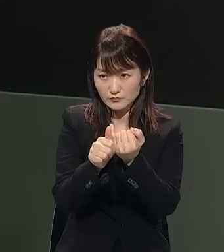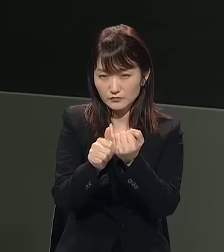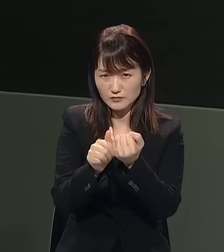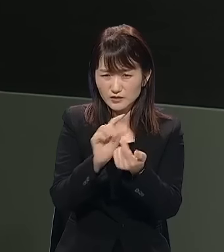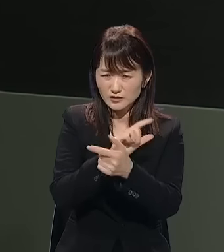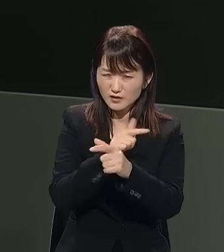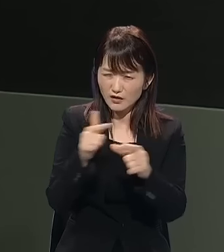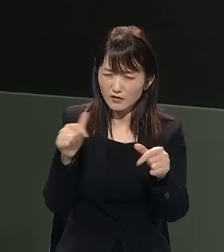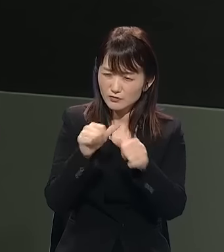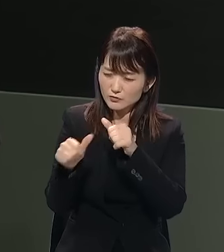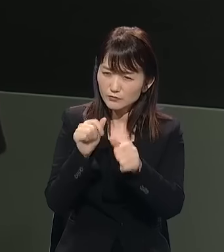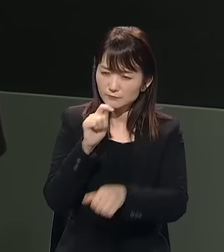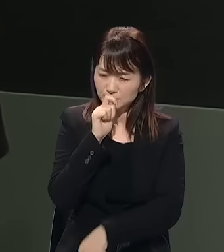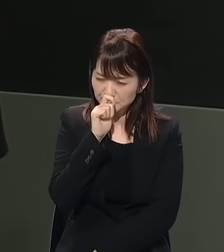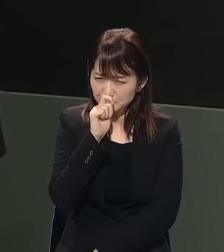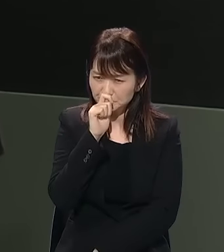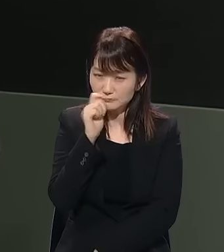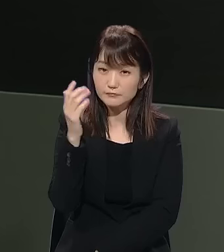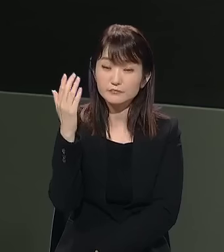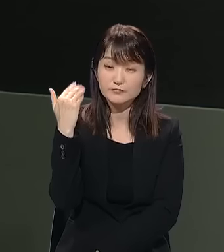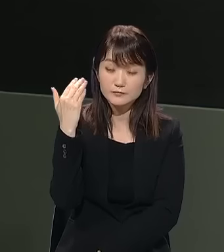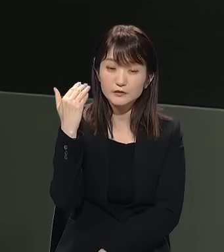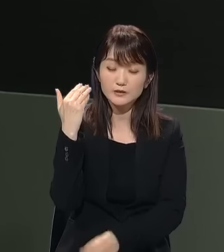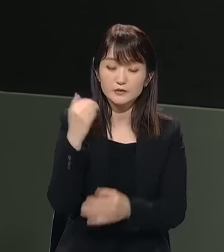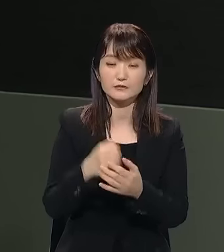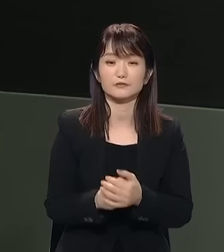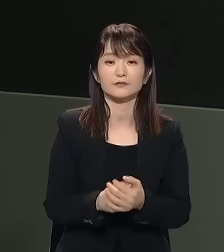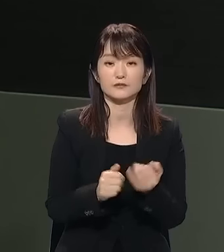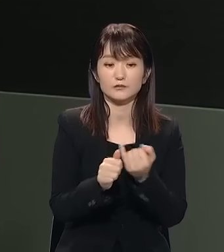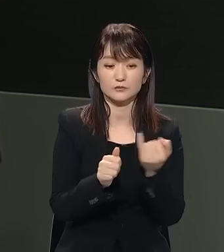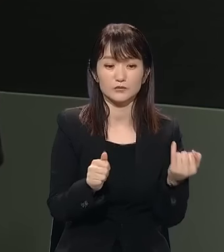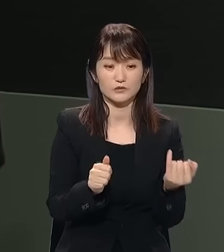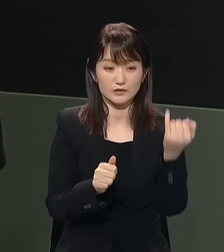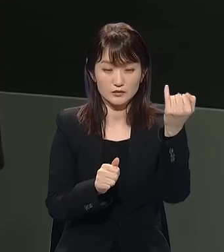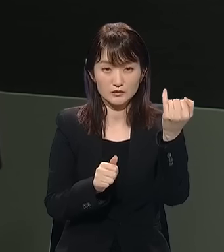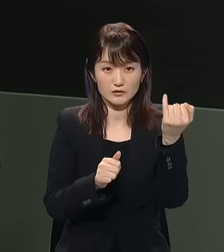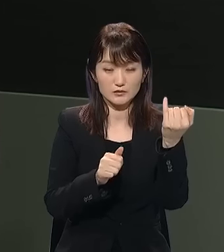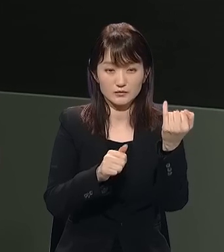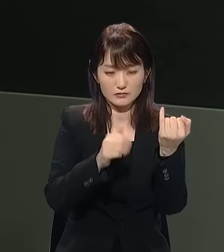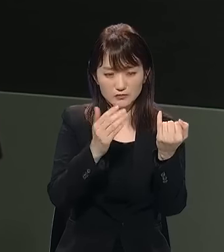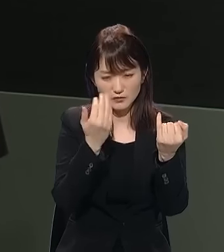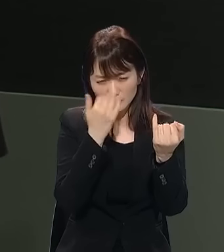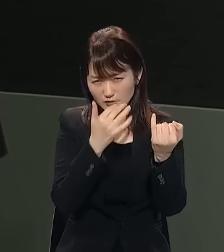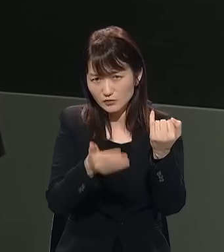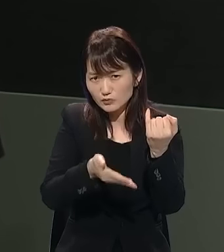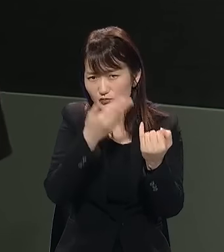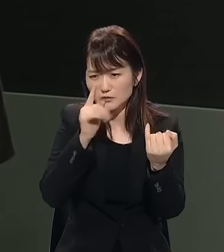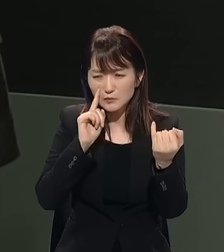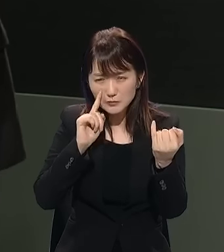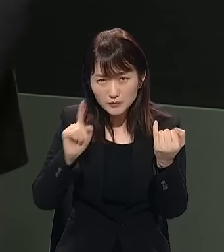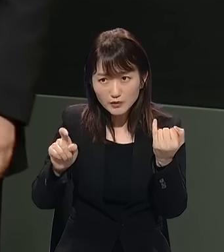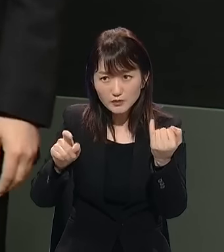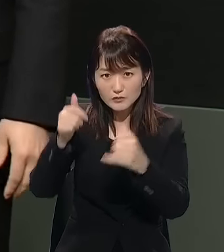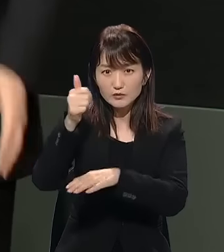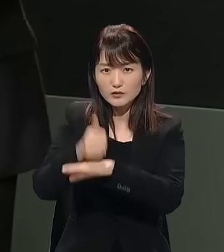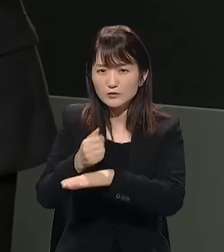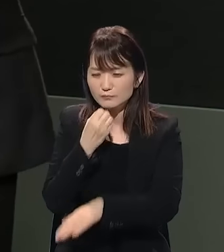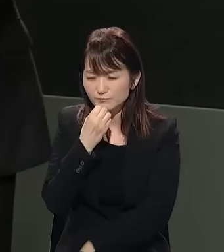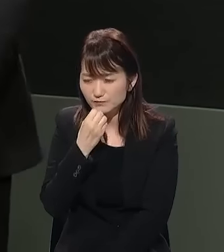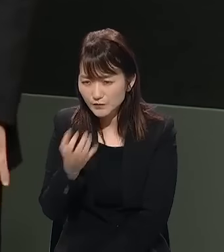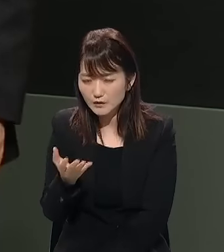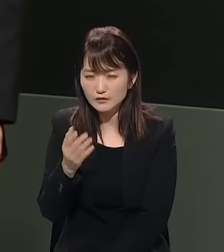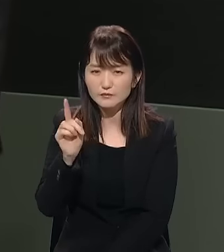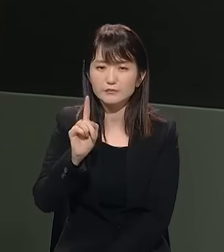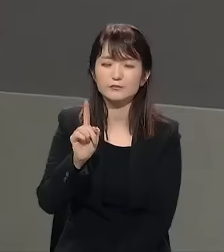닫고 있었는데 특히 전처형, 그러니까 선우은숙 씨 언니를 성추행했다는 그 의혹. 자, 결국 입을 열었습니다.